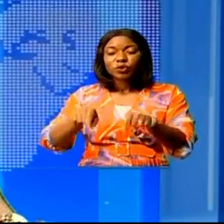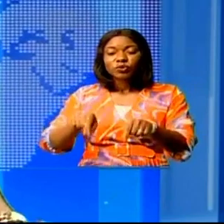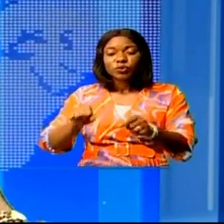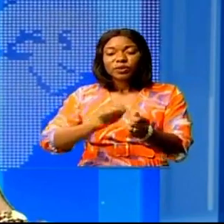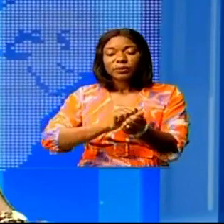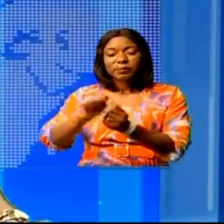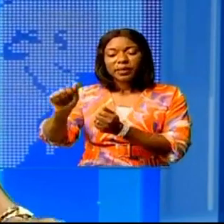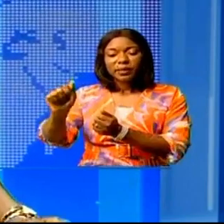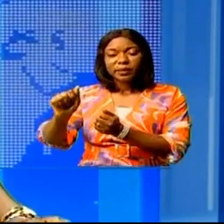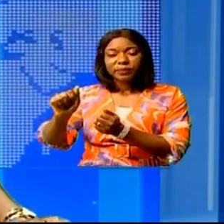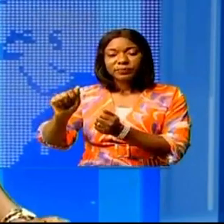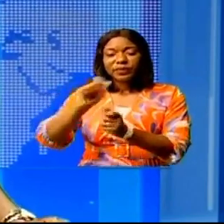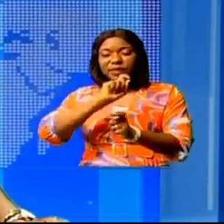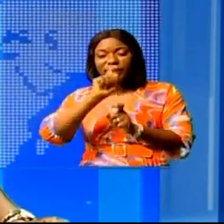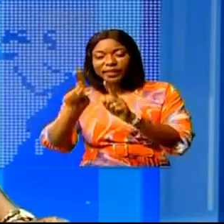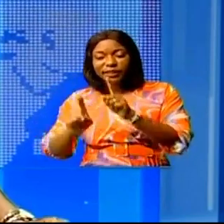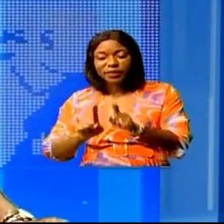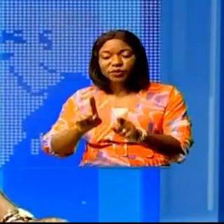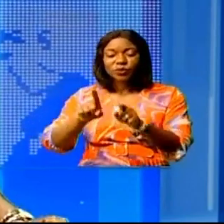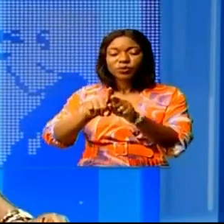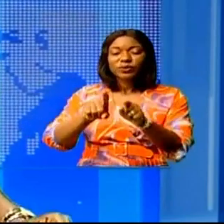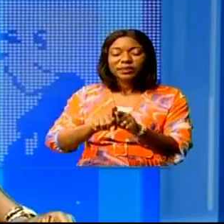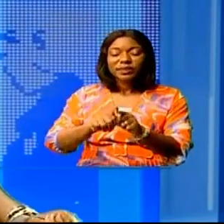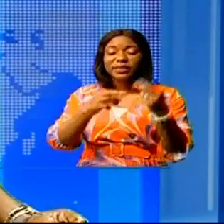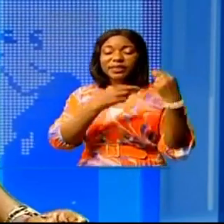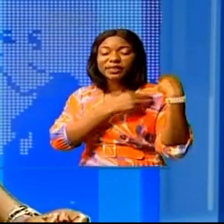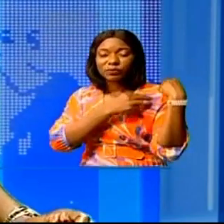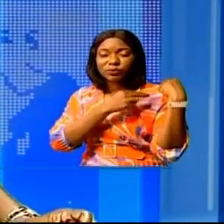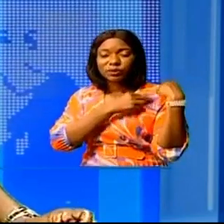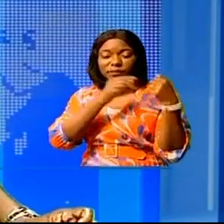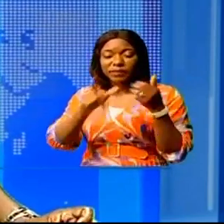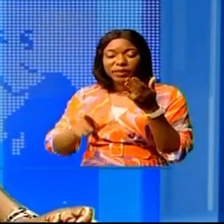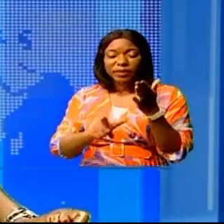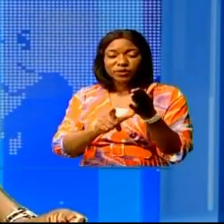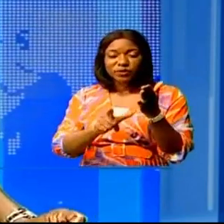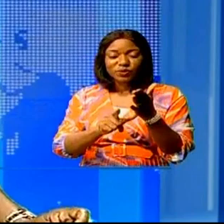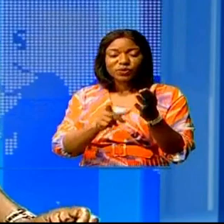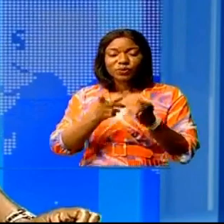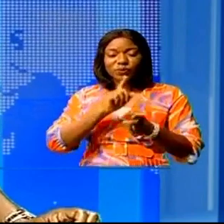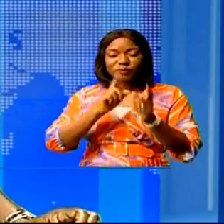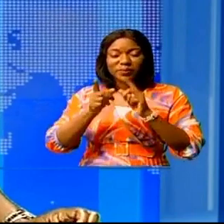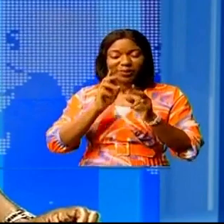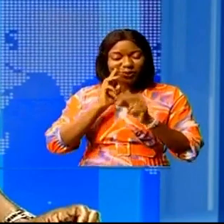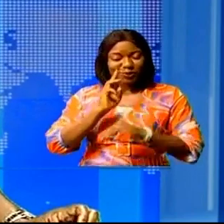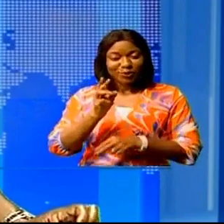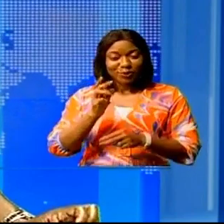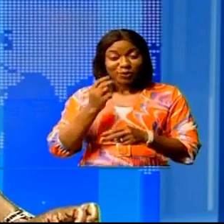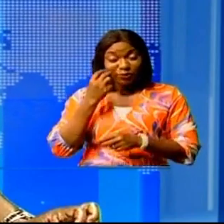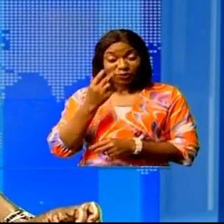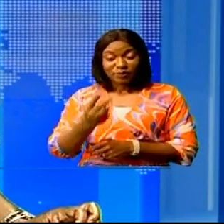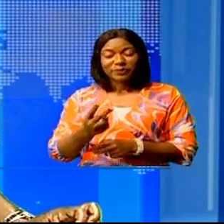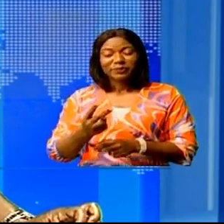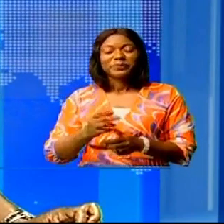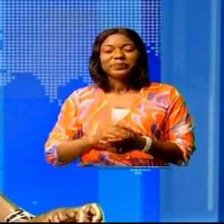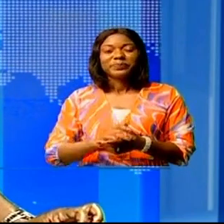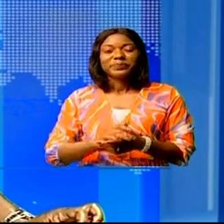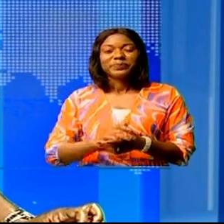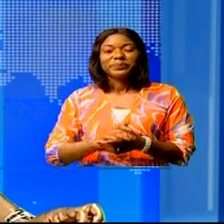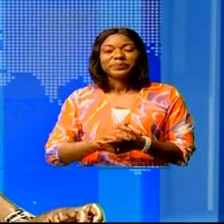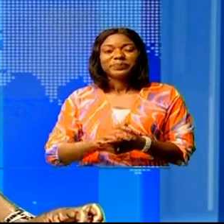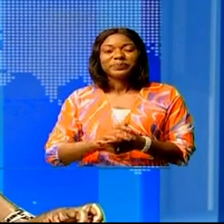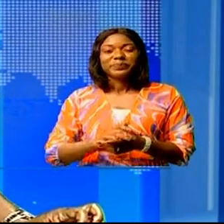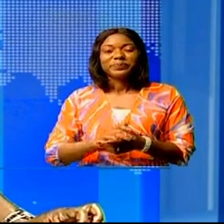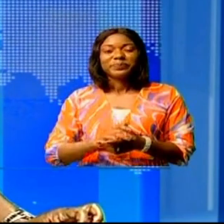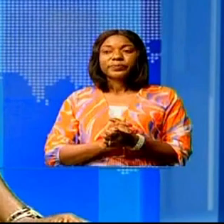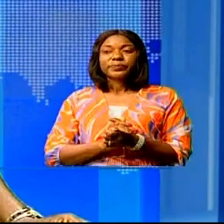par le questeur adjoint Birembo Balomé. Reportage Tétis Samba, Jean-Pierre Rondolo de Mazou